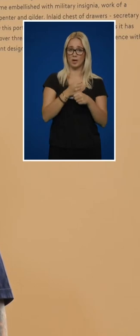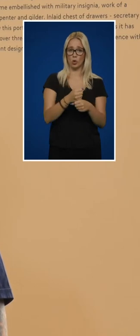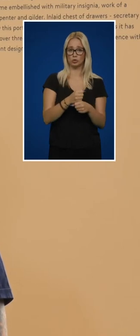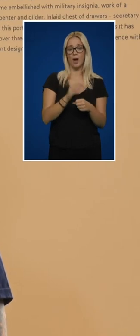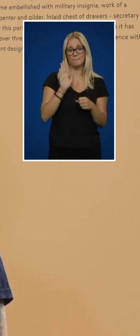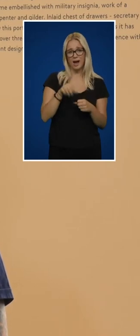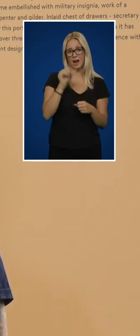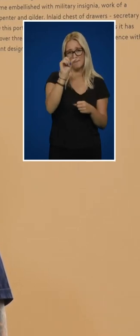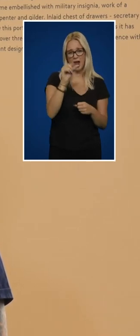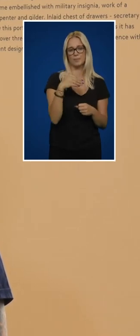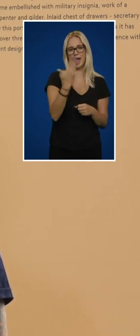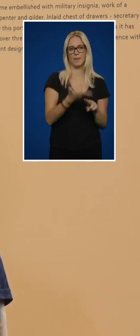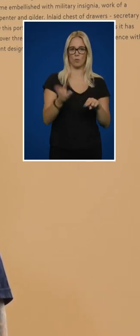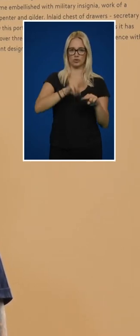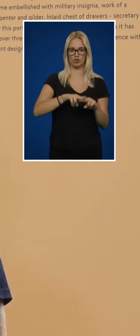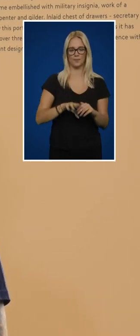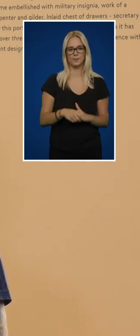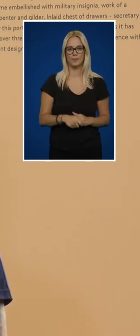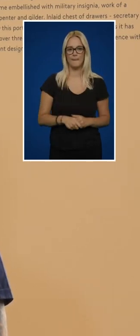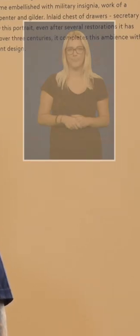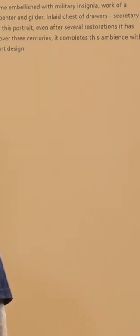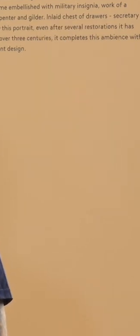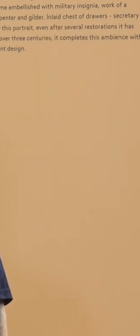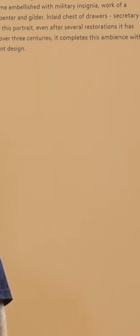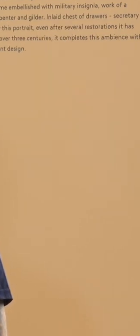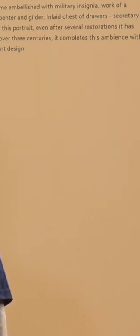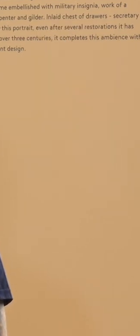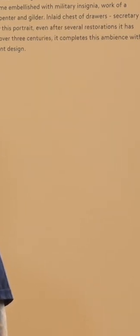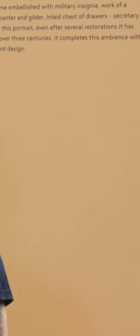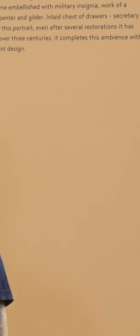svojim doprinosom, makar malim, dajemo više.